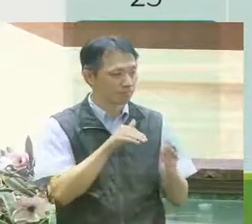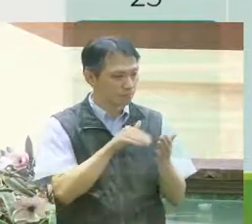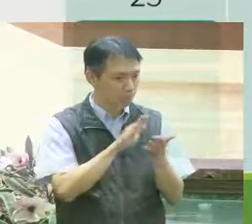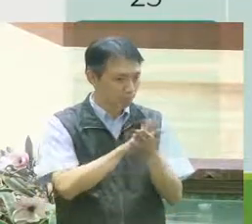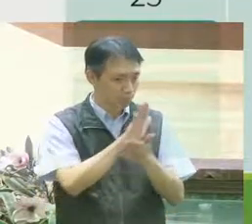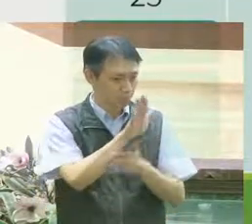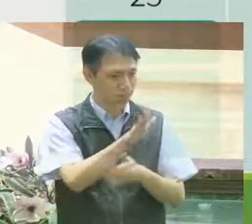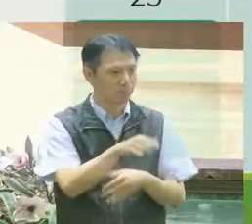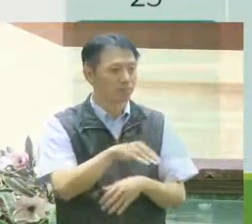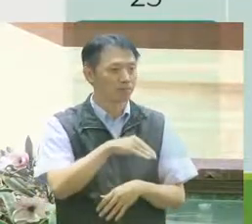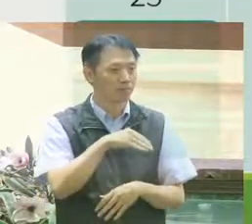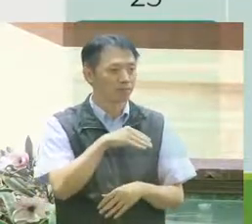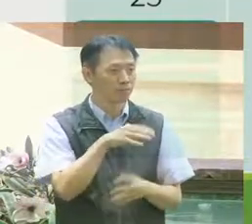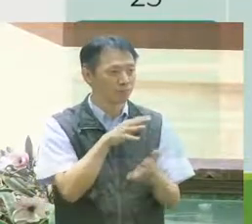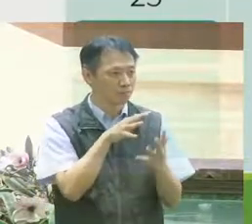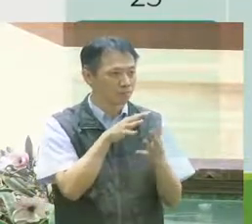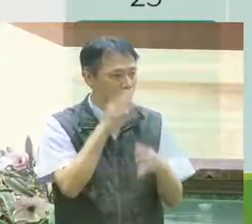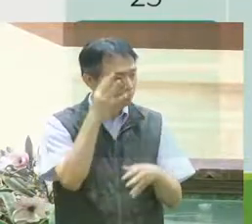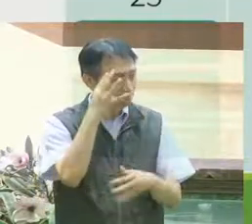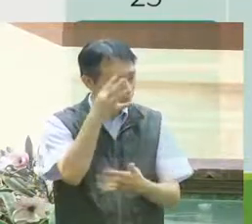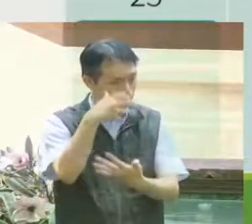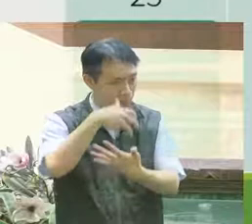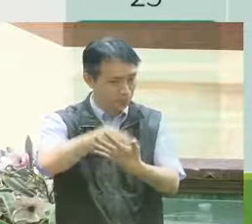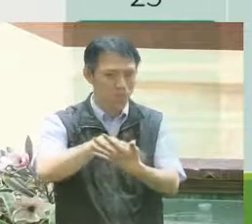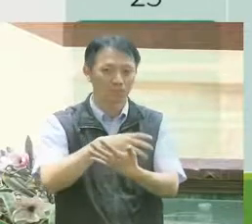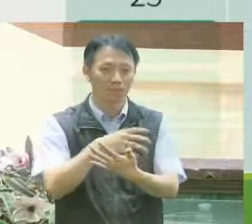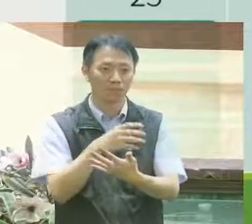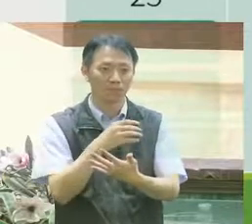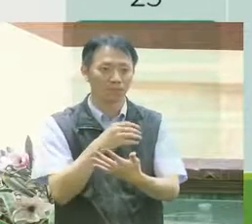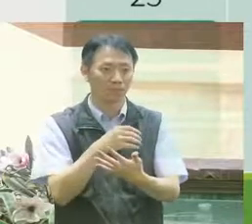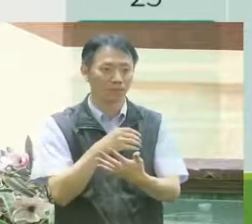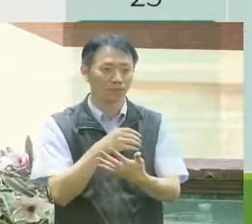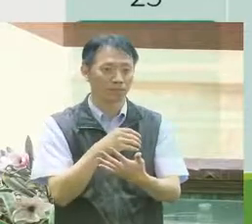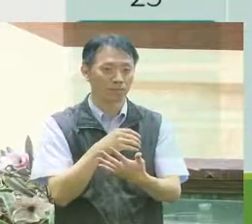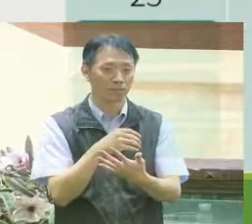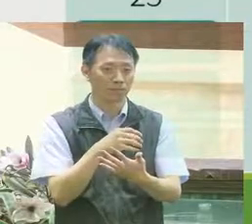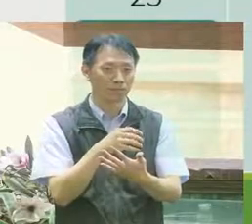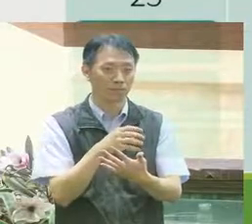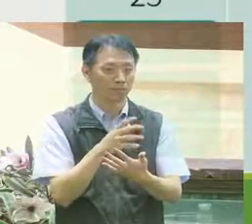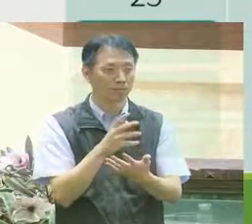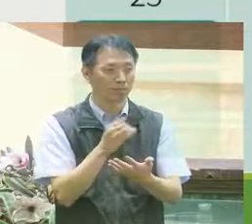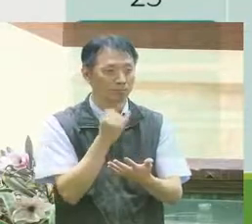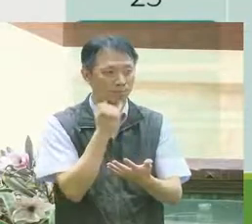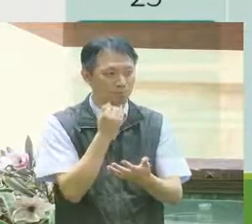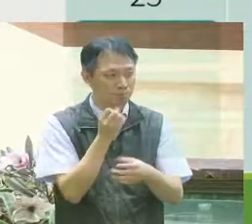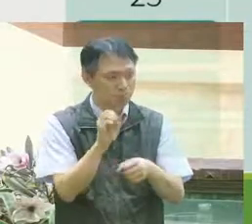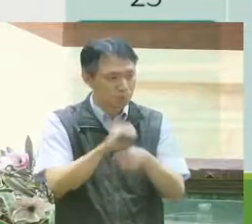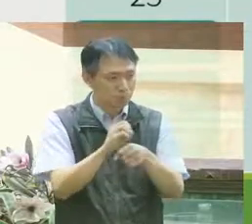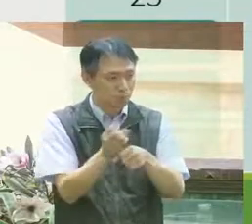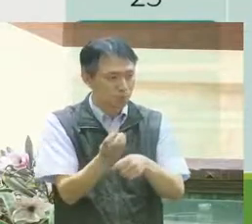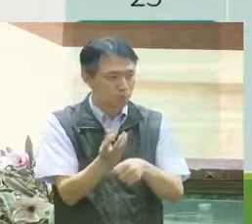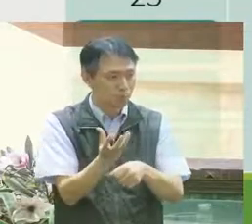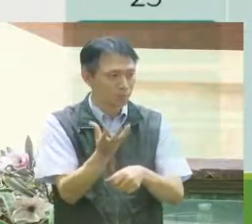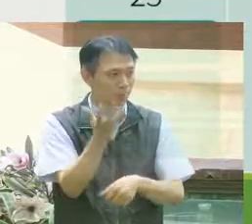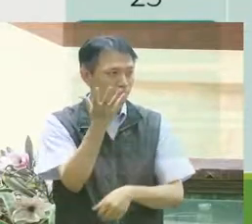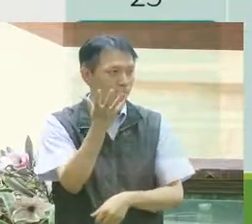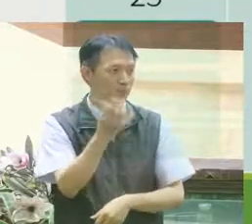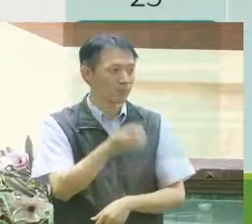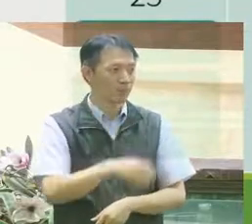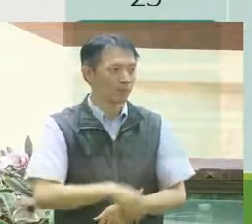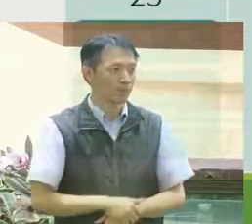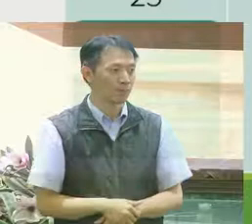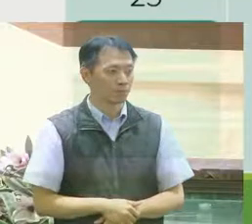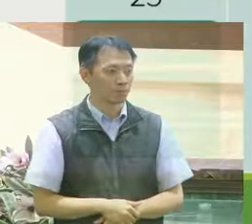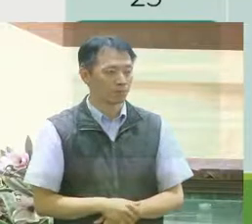后，无效的公职在四天内可以升职到产生高并行问题的情况。